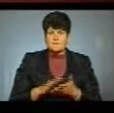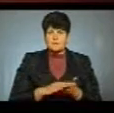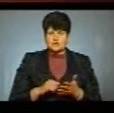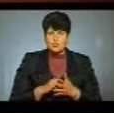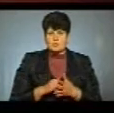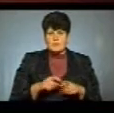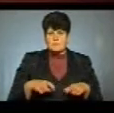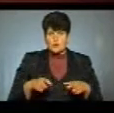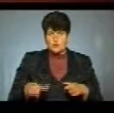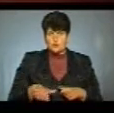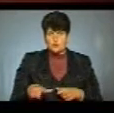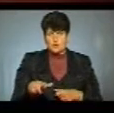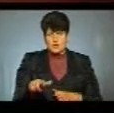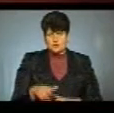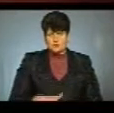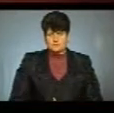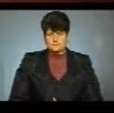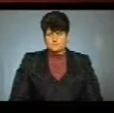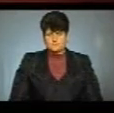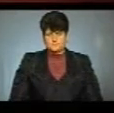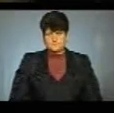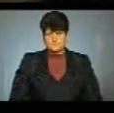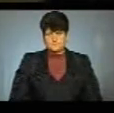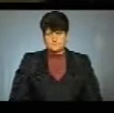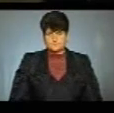бігову доріжку. Подробиці дізнавалася Анжела Шова.